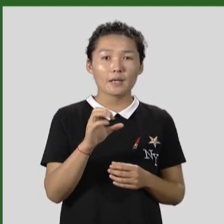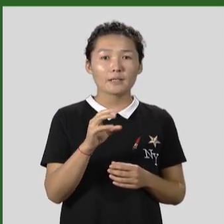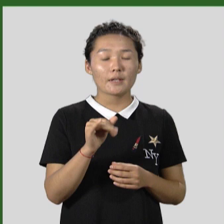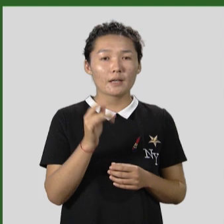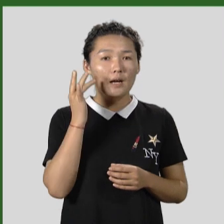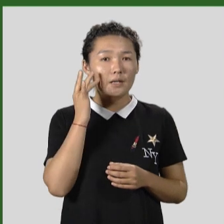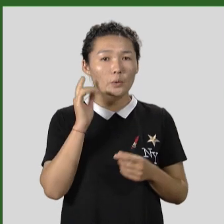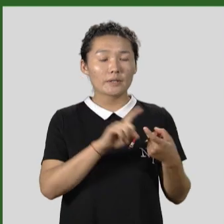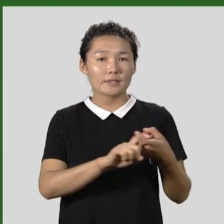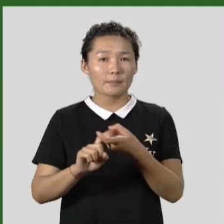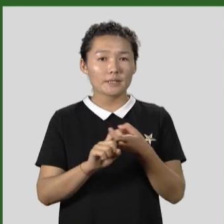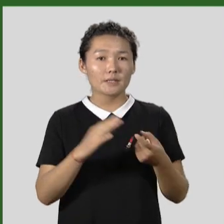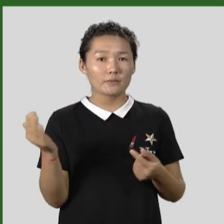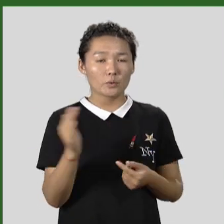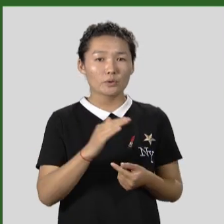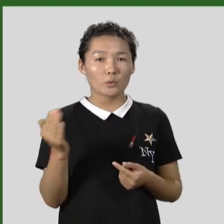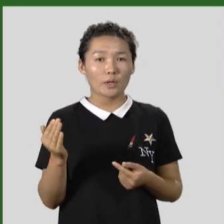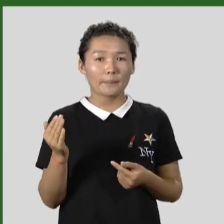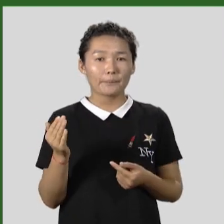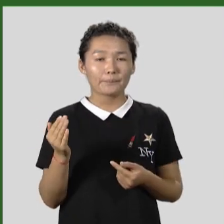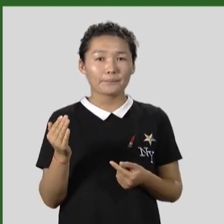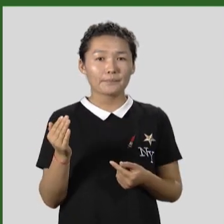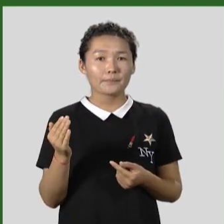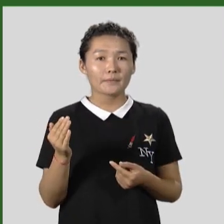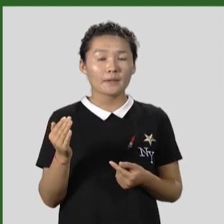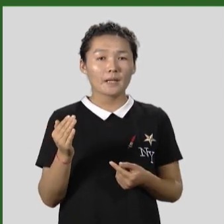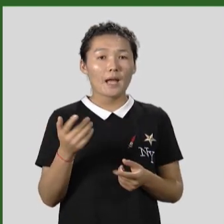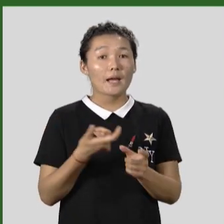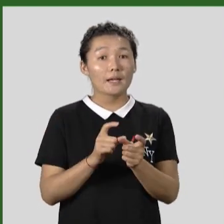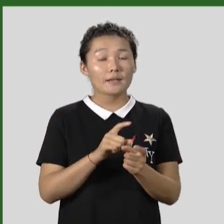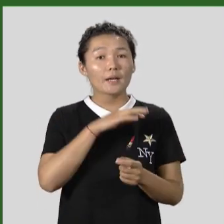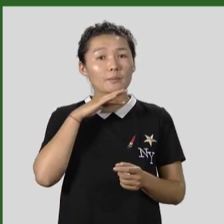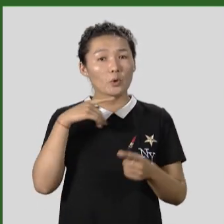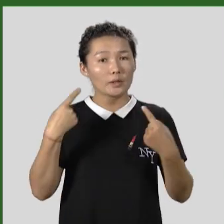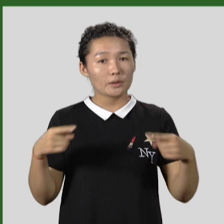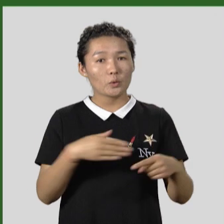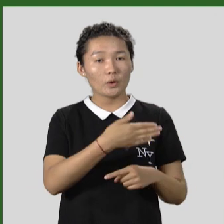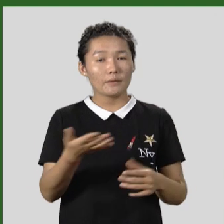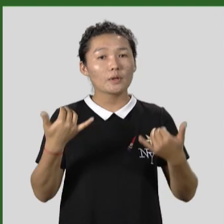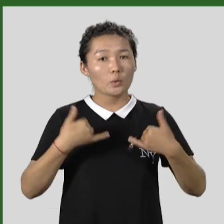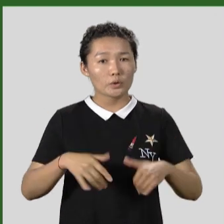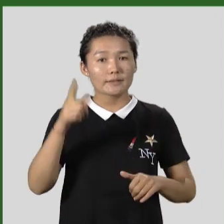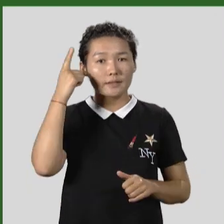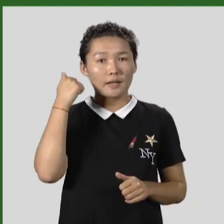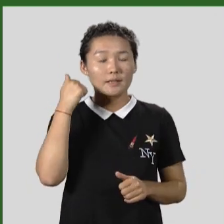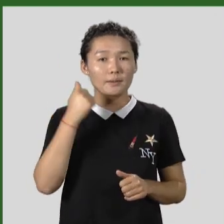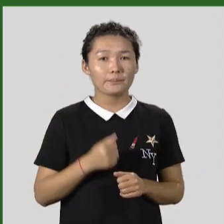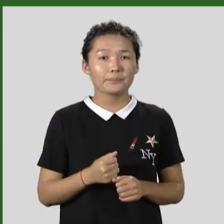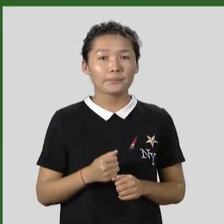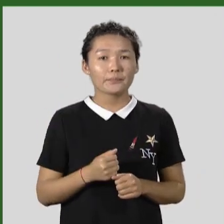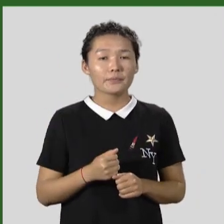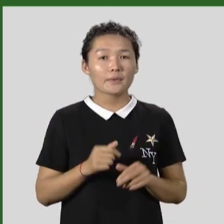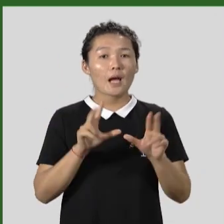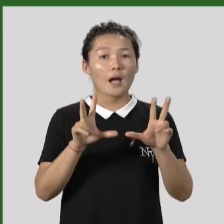которые взаимодействуют друг с другом. Это и многое другое вы уже знаете. А